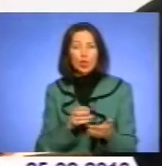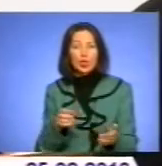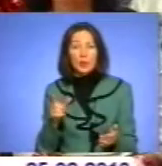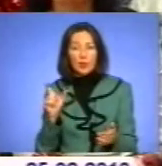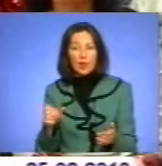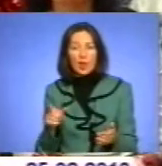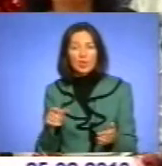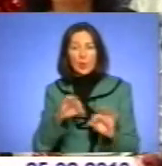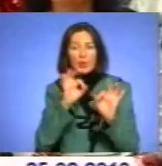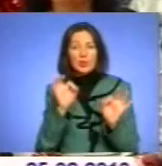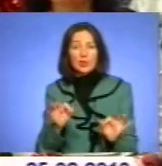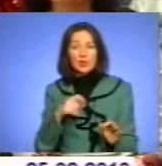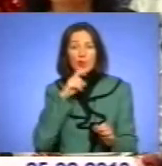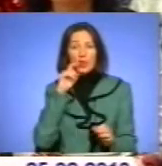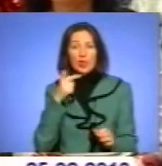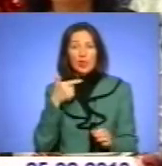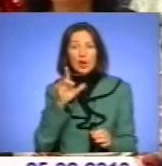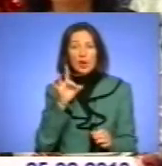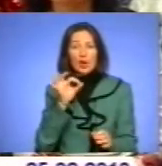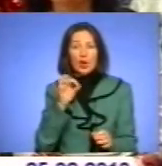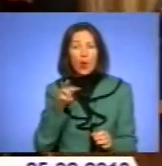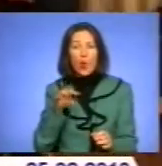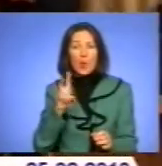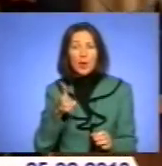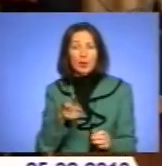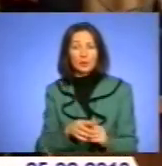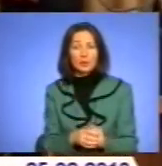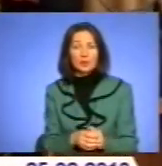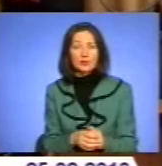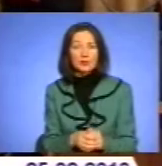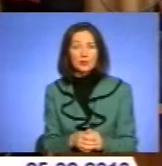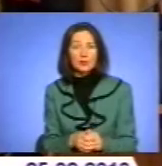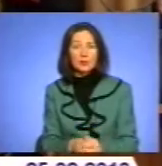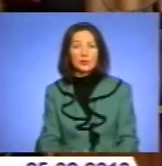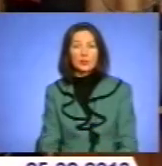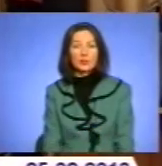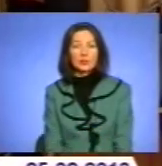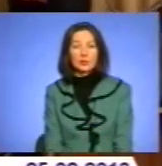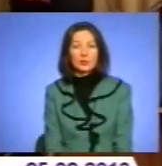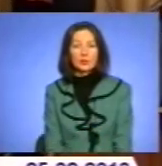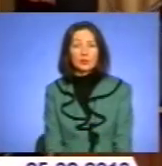Громик. Де не напиши для нас, не заспіваєш,